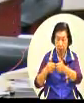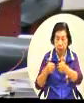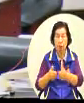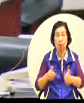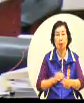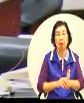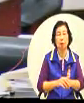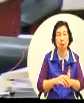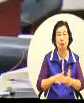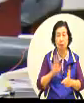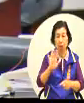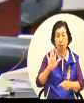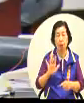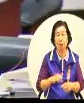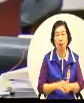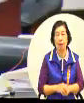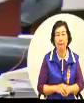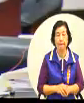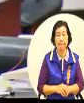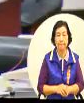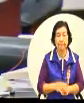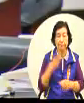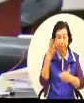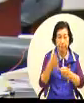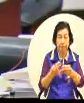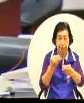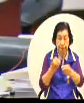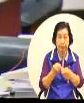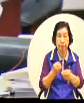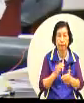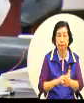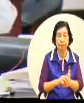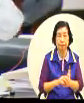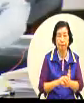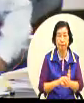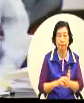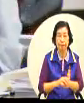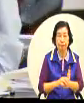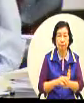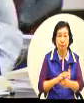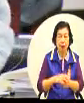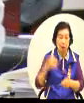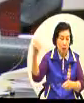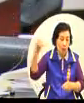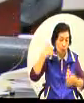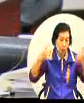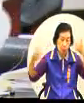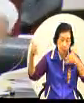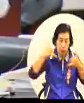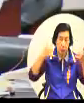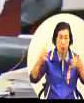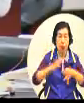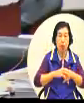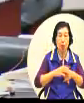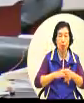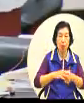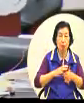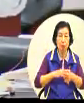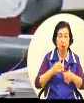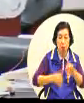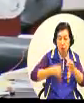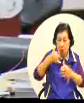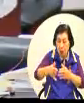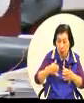南水局呢打了好几通的电话要约我见面，我全部拒